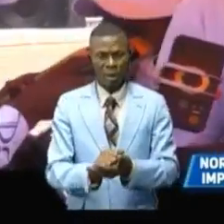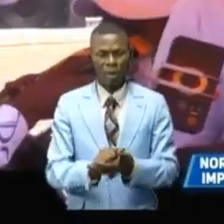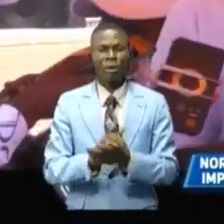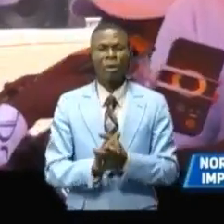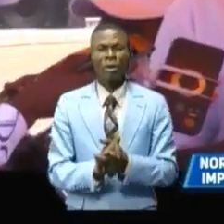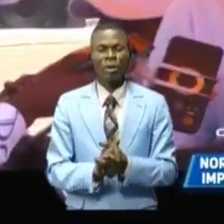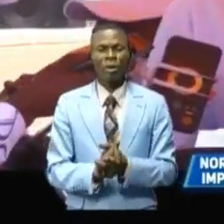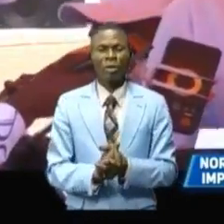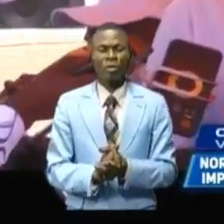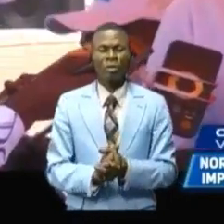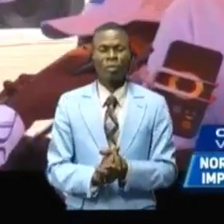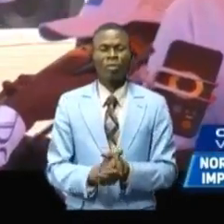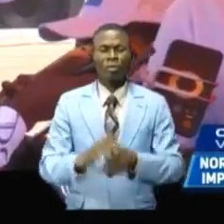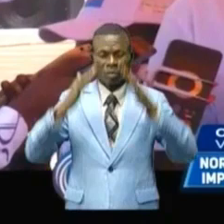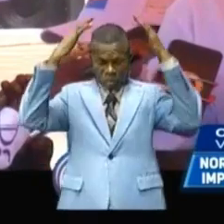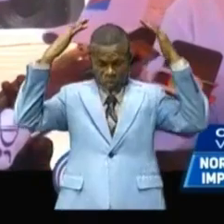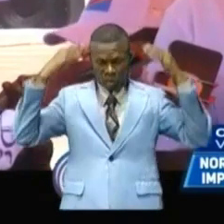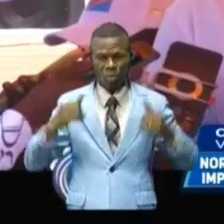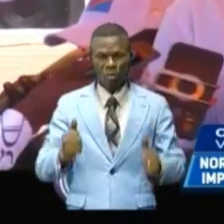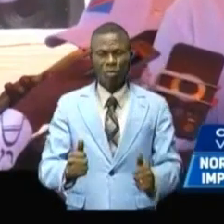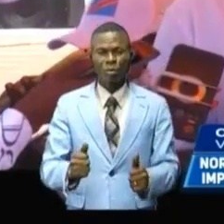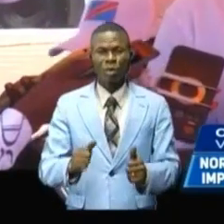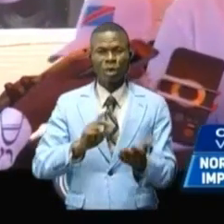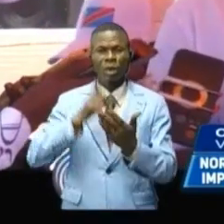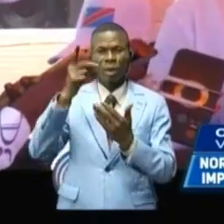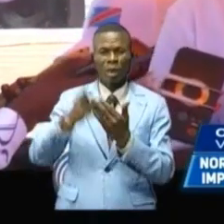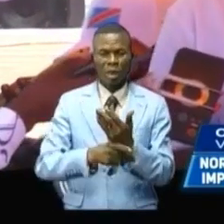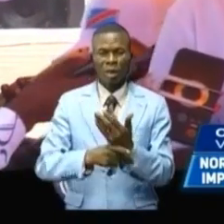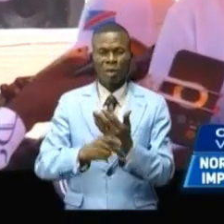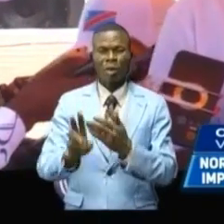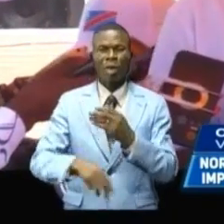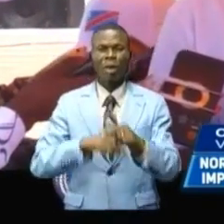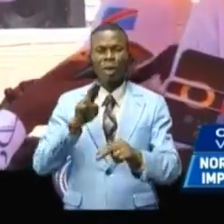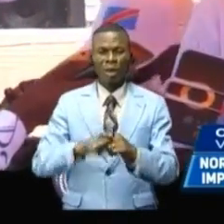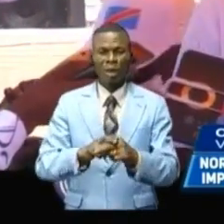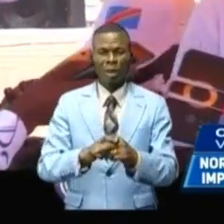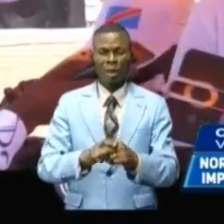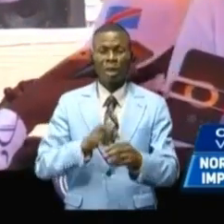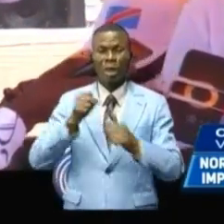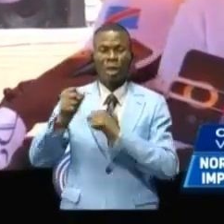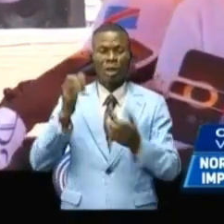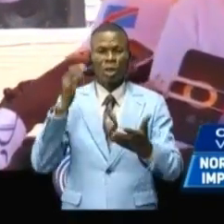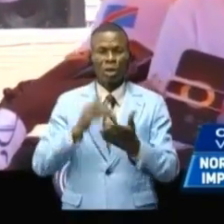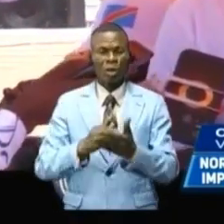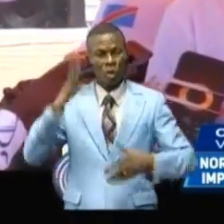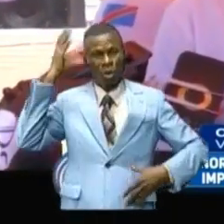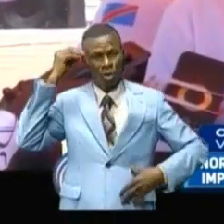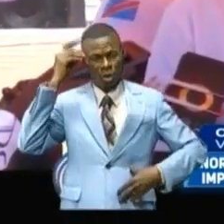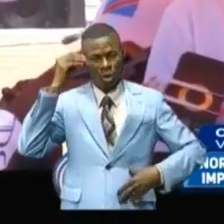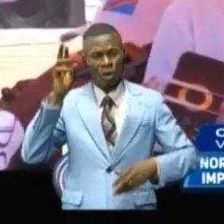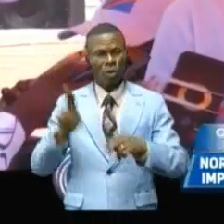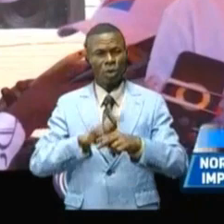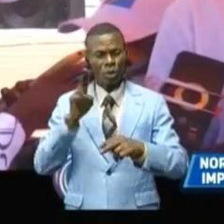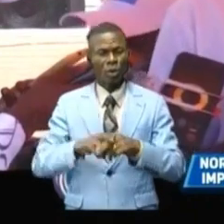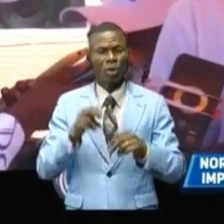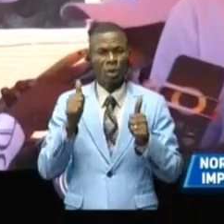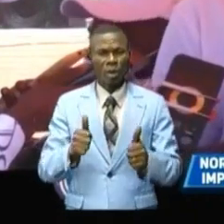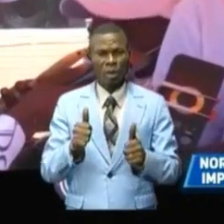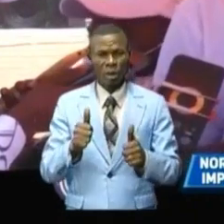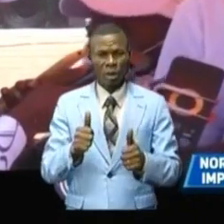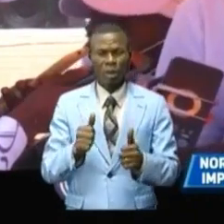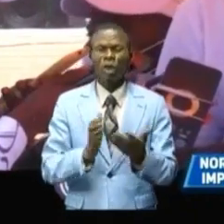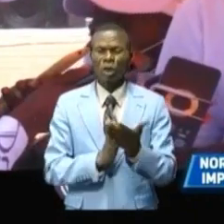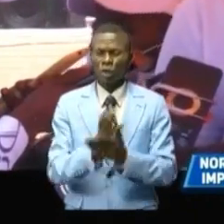des pratiques adéquates étiquetées par le programme national de lutte contre le paludisme, telles que l'utilisation rationnelle, correcte